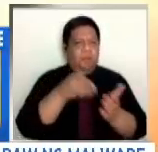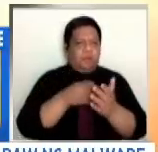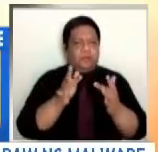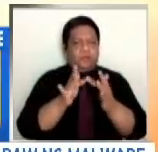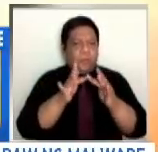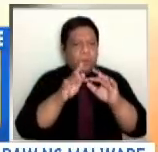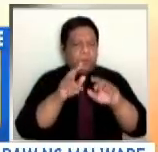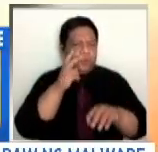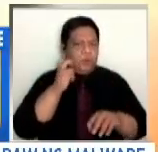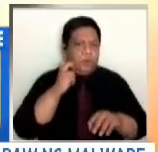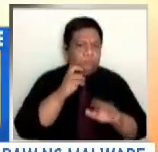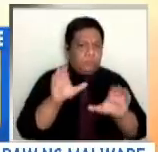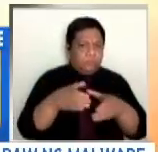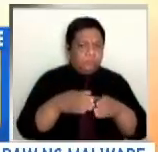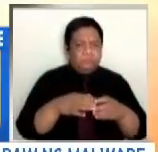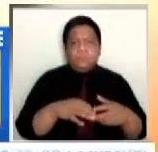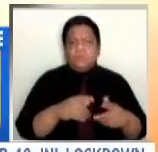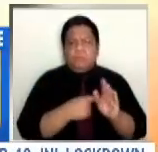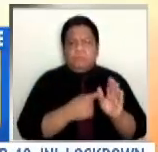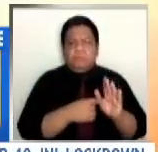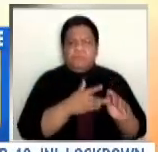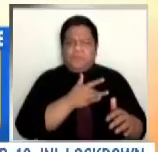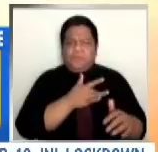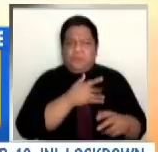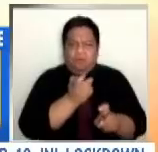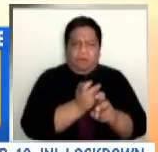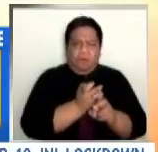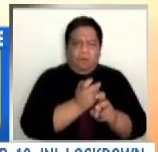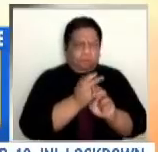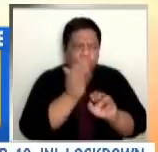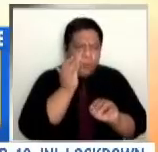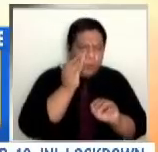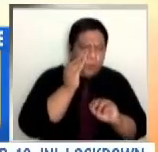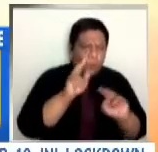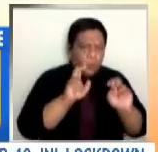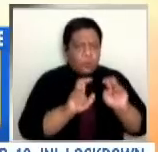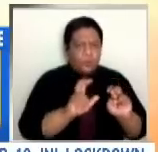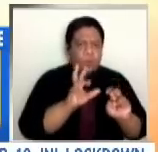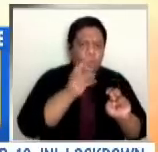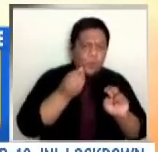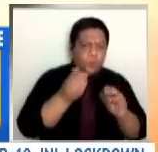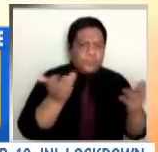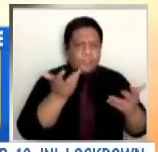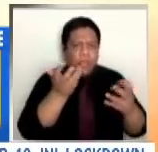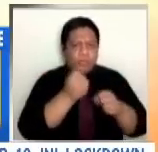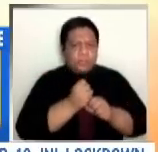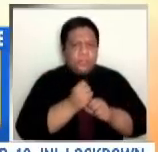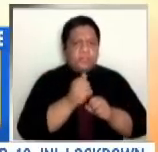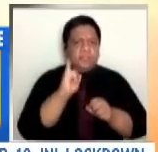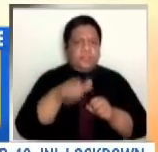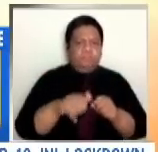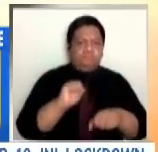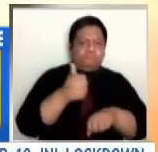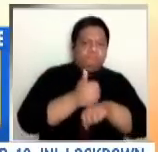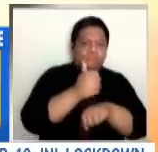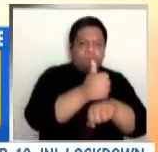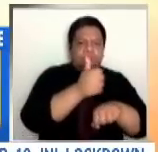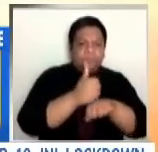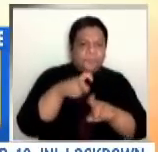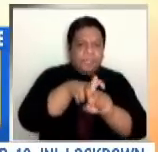parang hirap din malaman kung sino talaga yung source ng mga itinatag na ito, yung mga hacking na